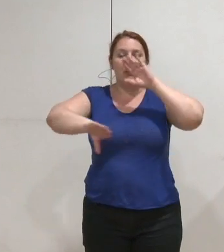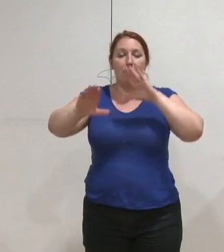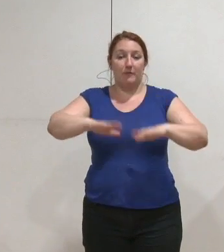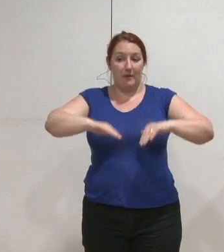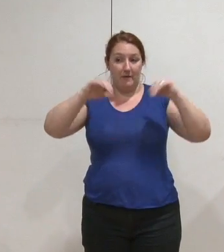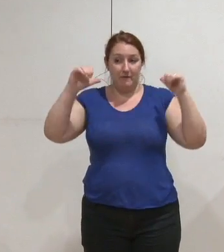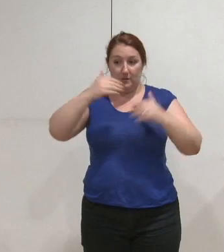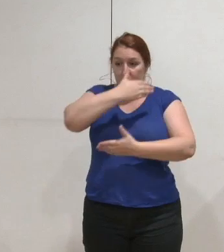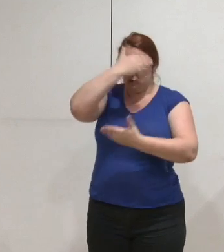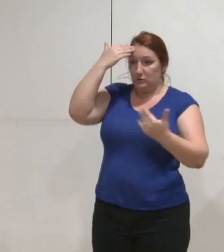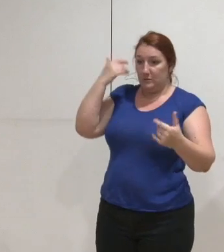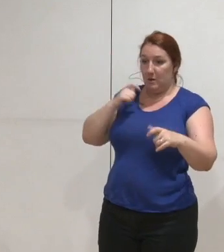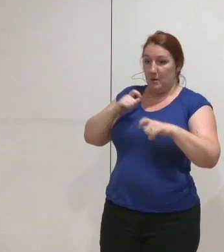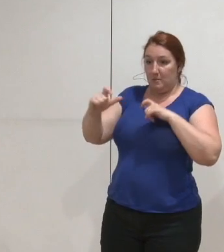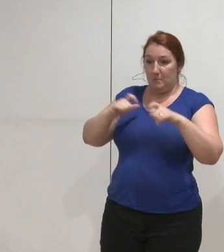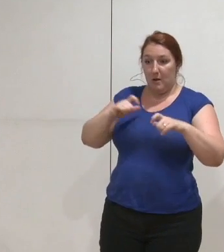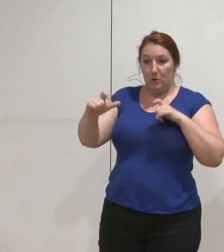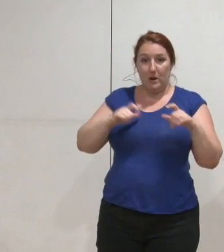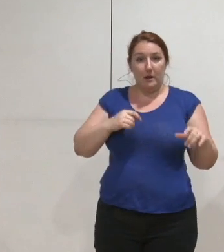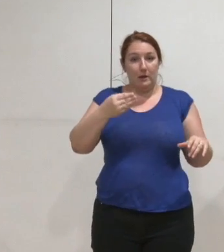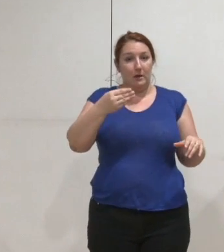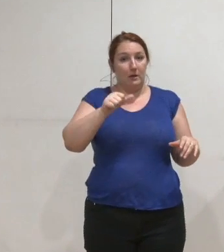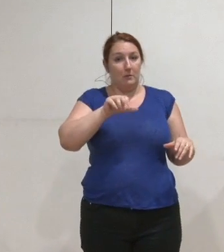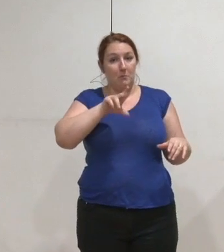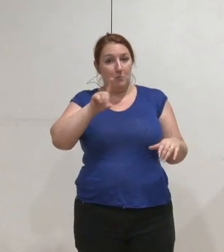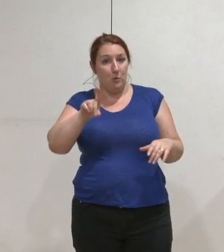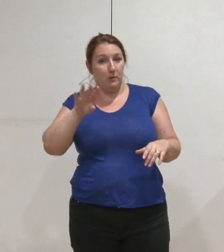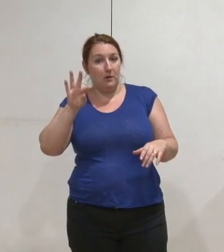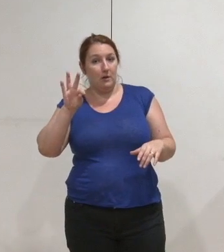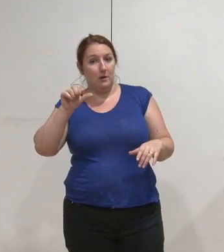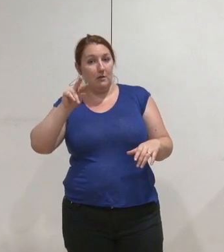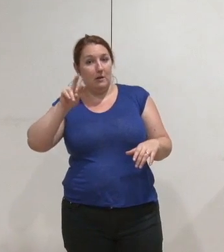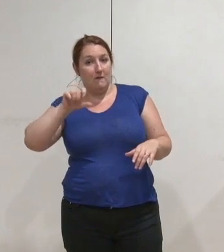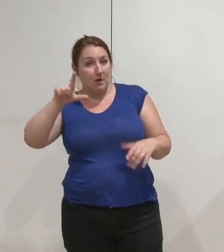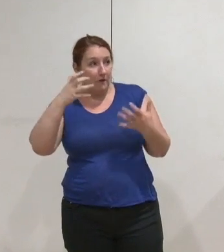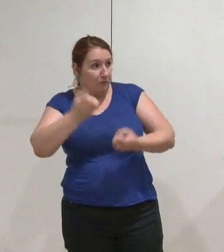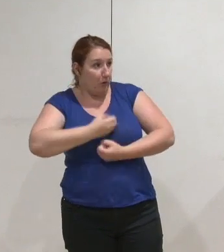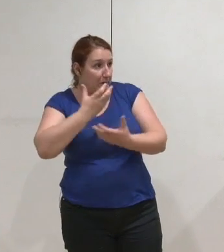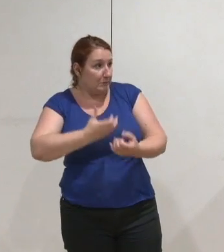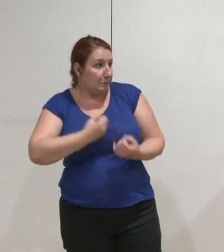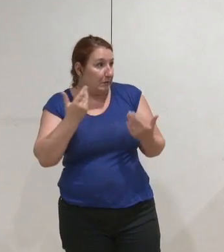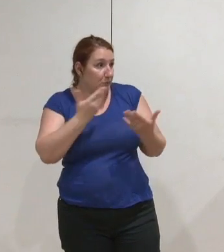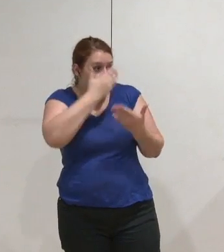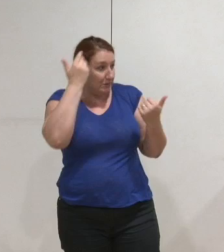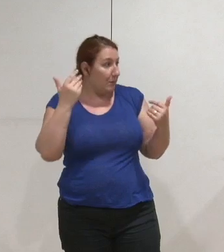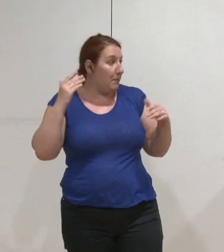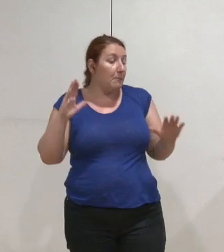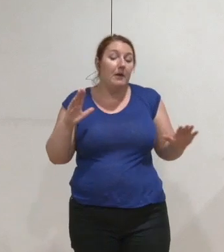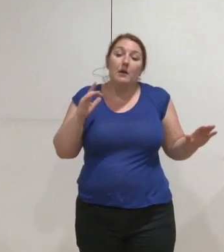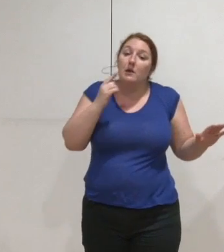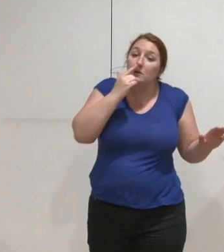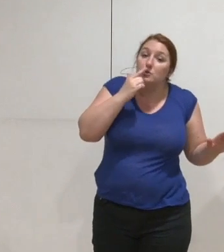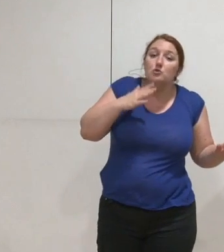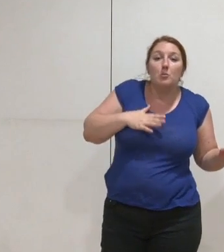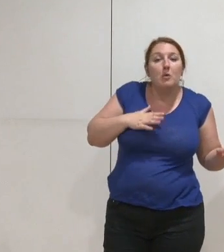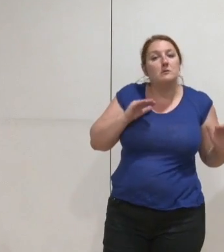ma collègue motavel veut dire un mot à ce sujet mais je pense que nous ne sommes pas en